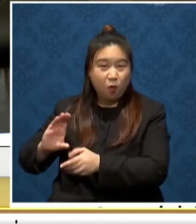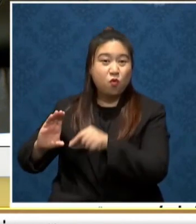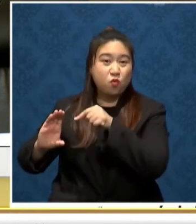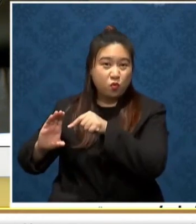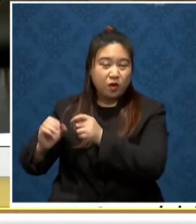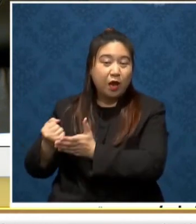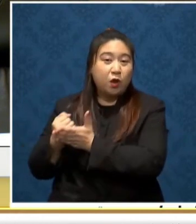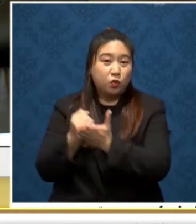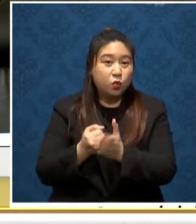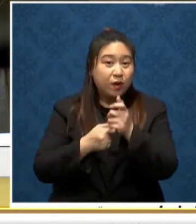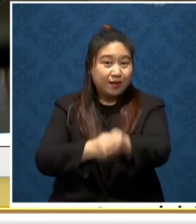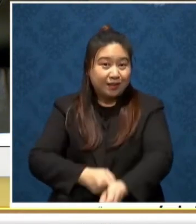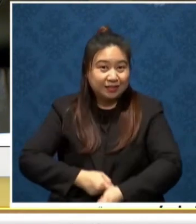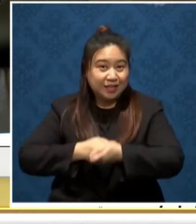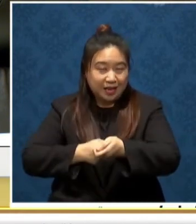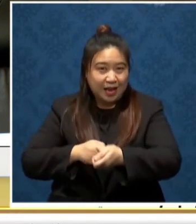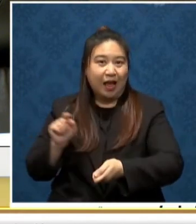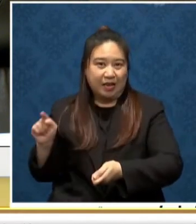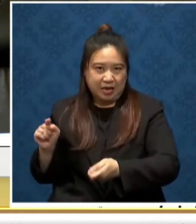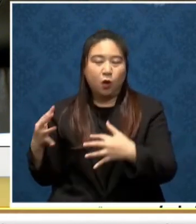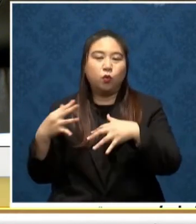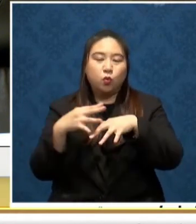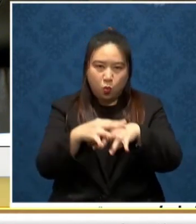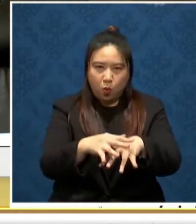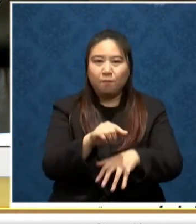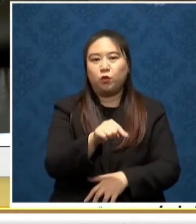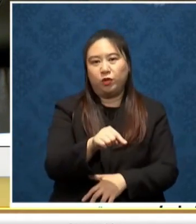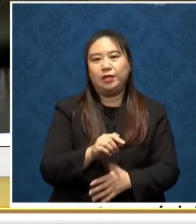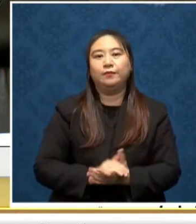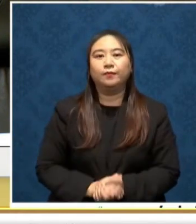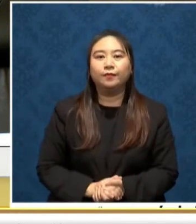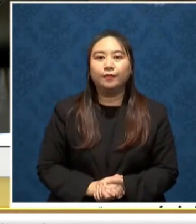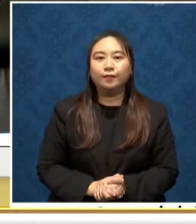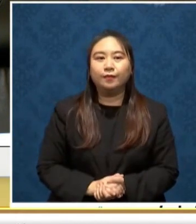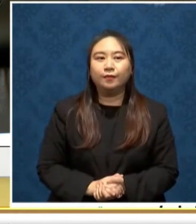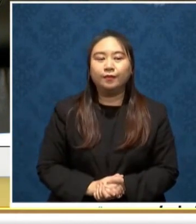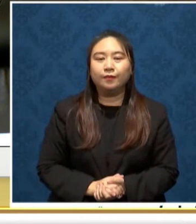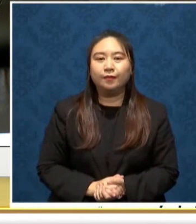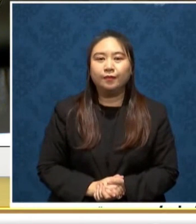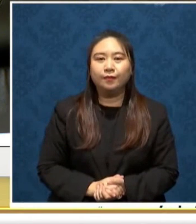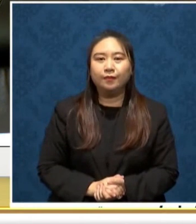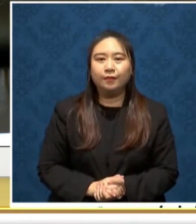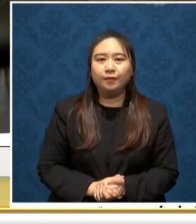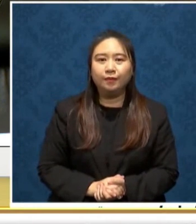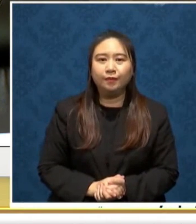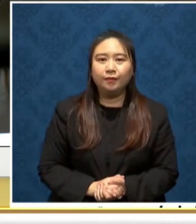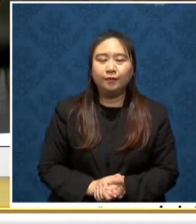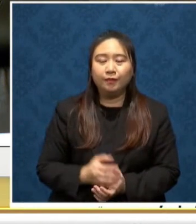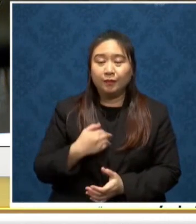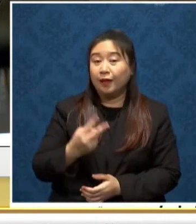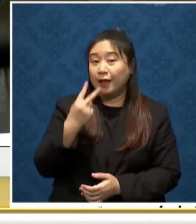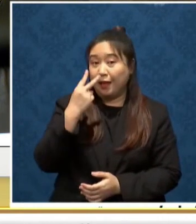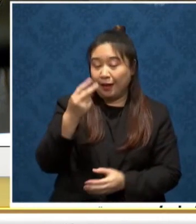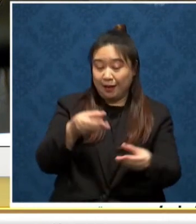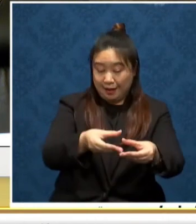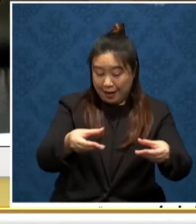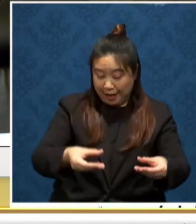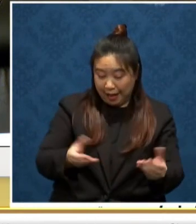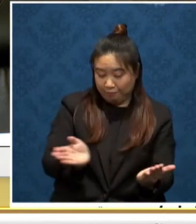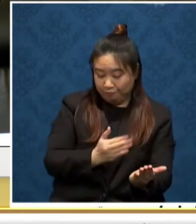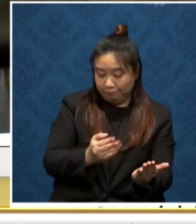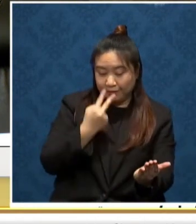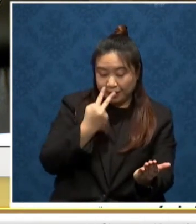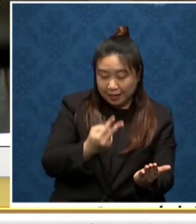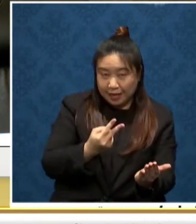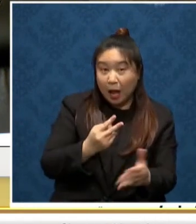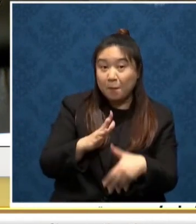ะครับได้เข้าไปมีส่วนร่วมในเรื่องตรงนี้ก็คือผมเห็นท่านมีรายงานเรื่องของการไปพัฒนาระบ